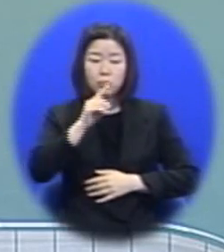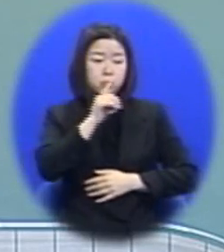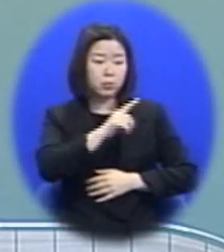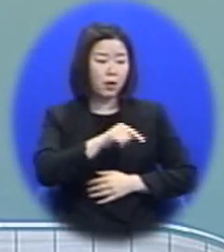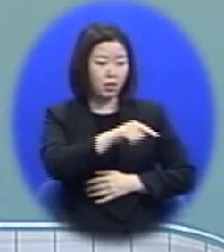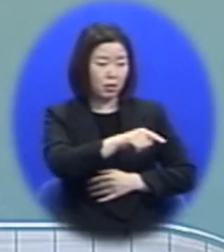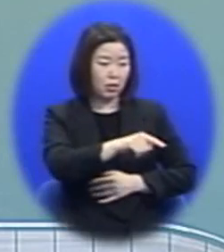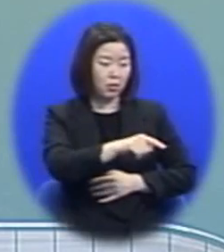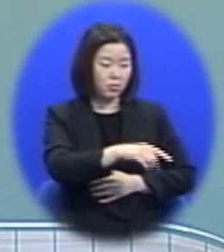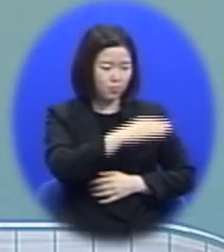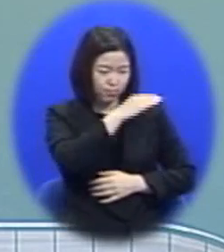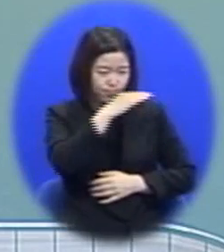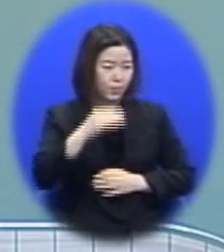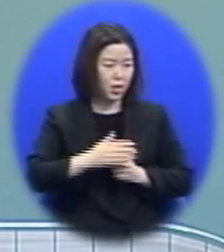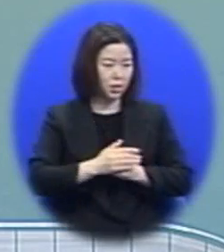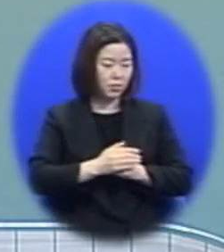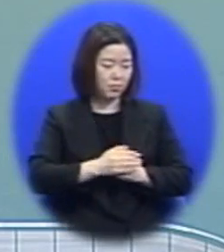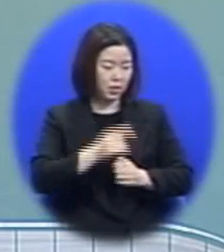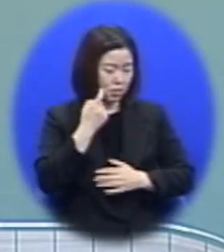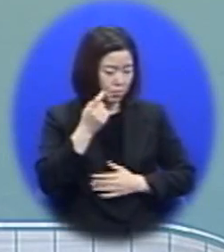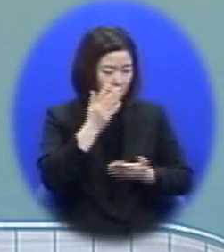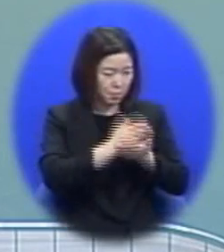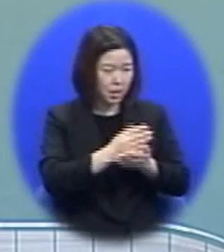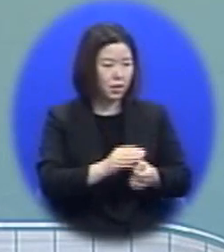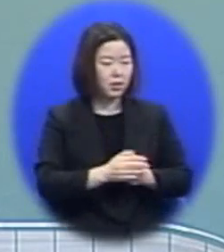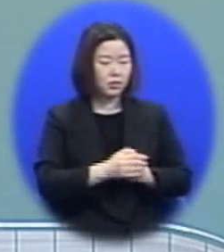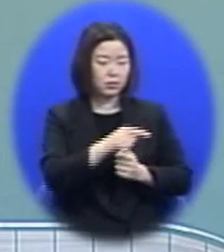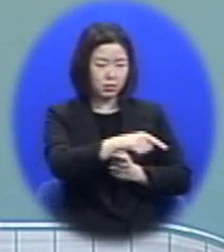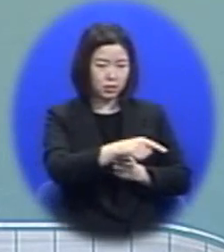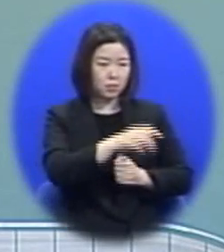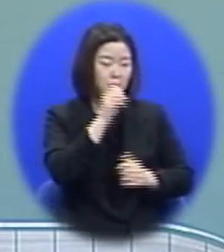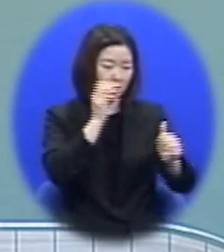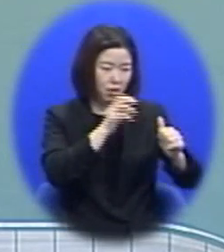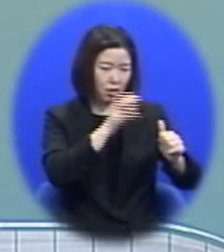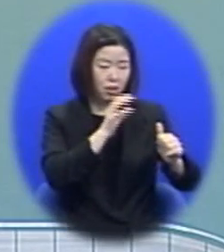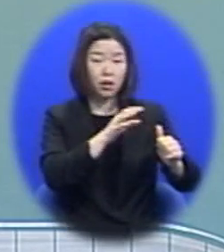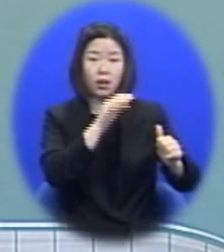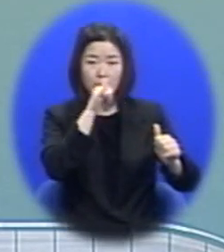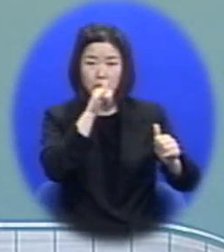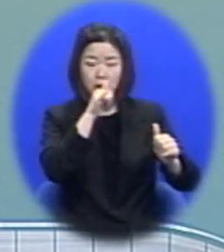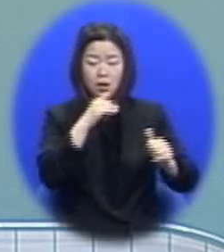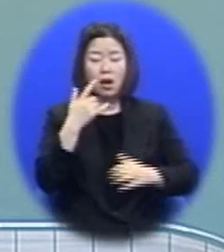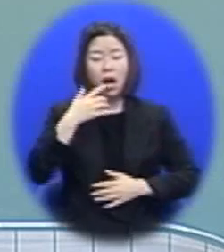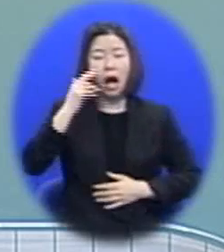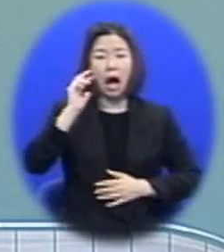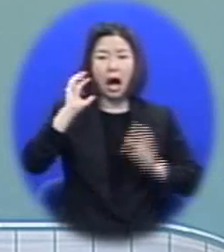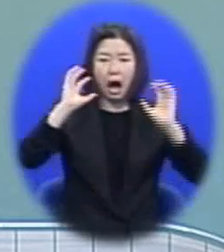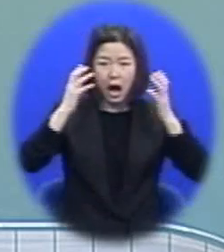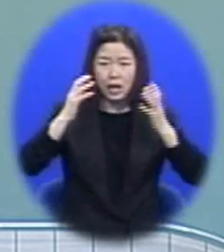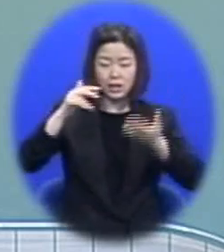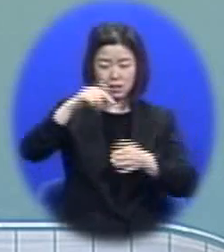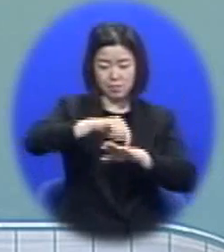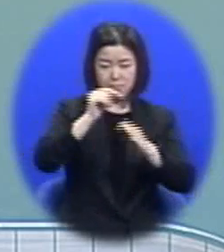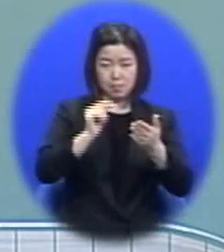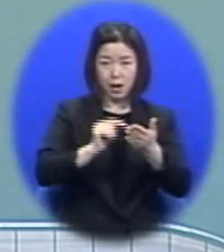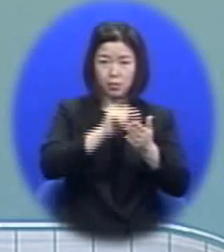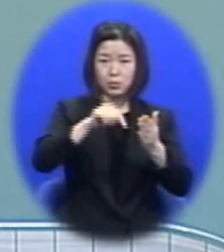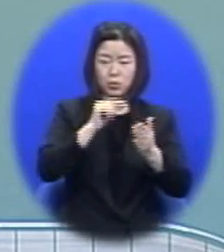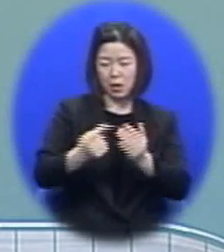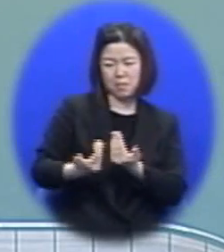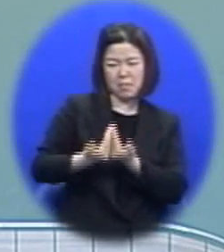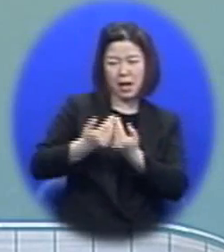바로 하라고 하면 자녀들의 마음속에 반발심이 일어나는 거지 어떤 아이들이